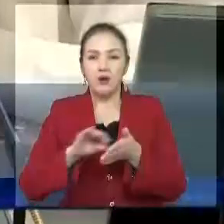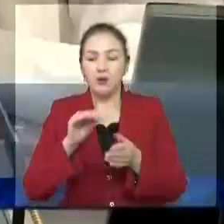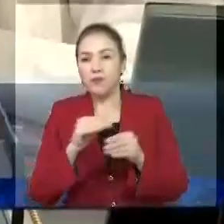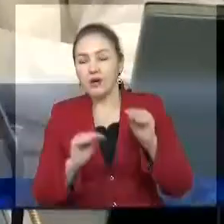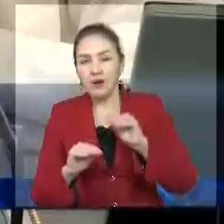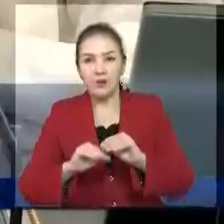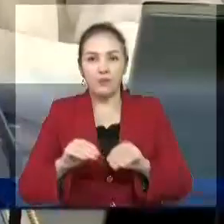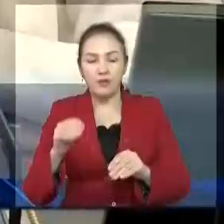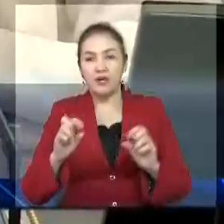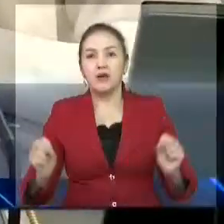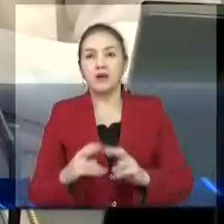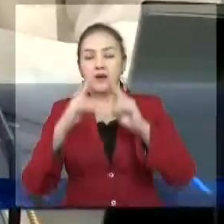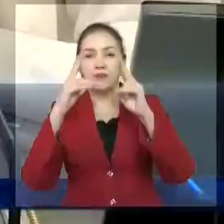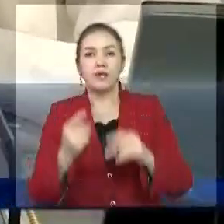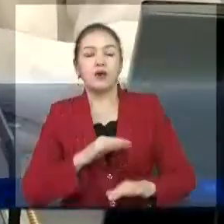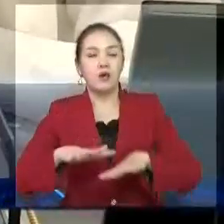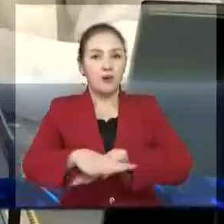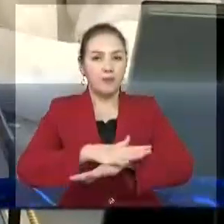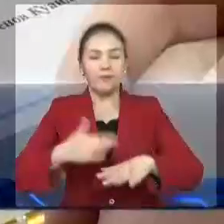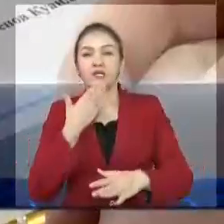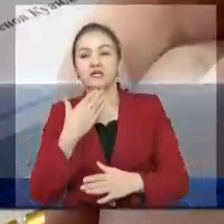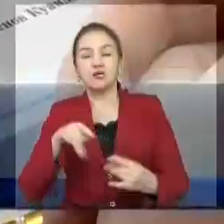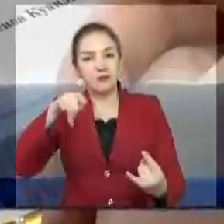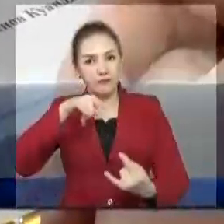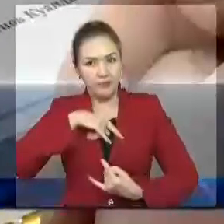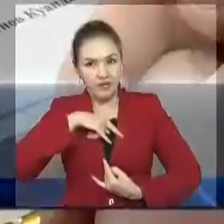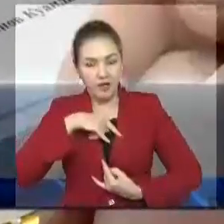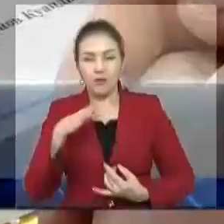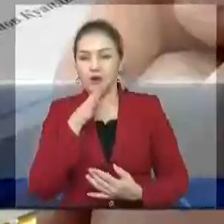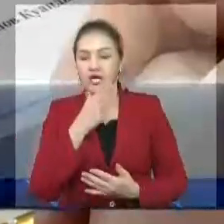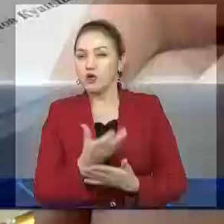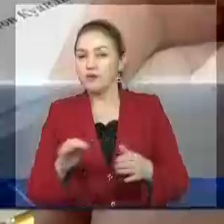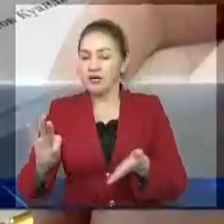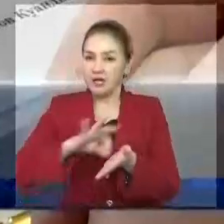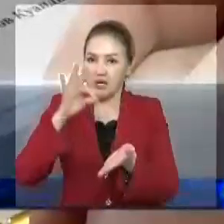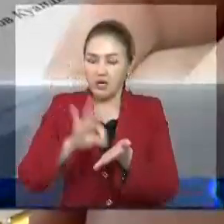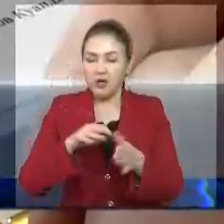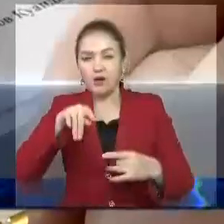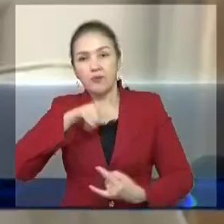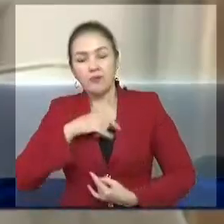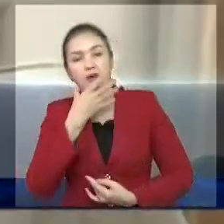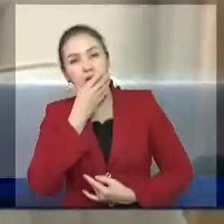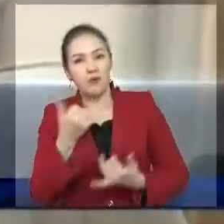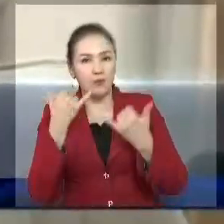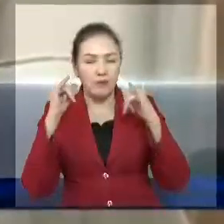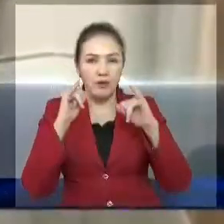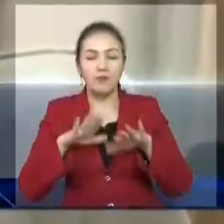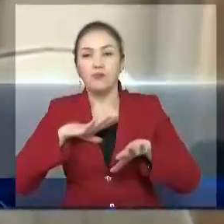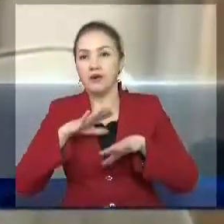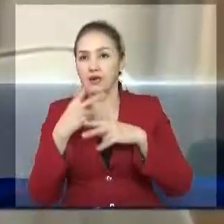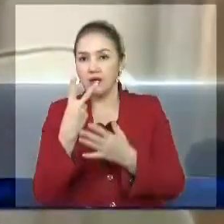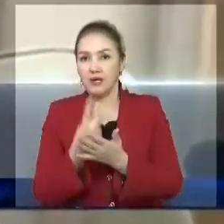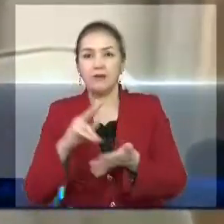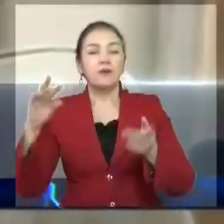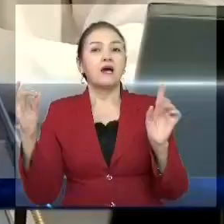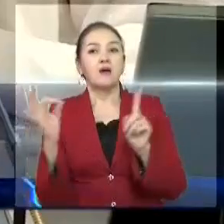жобасында елордада қолөнершілер жәрмеңкесі мен ұлттық киімдер мен заманауи стильде тігілген киімдердің сән шеруі көрсетілді. Ал